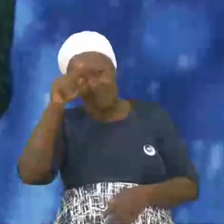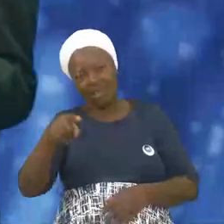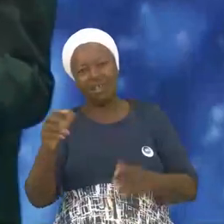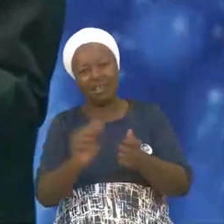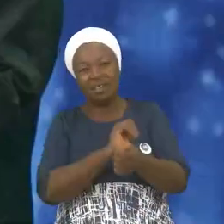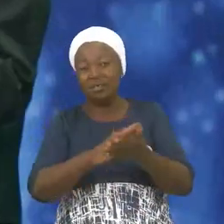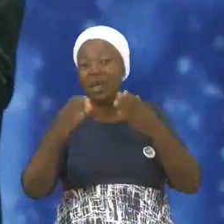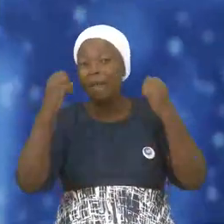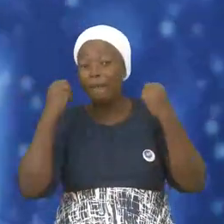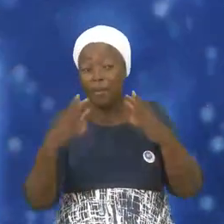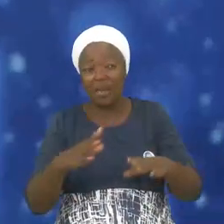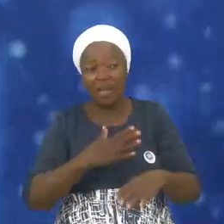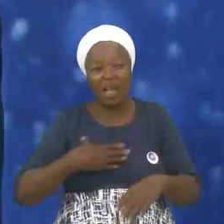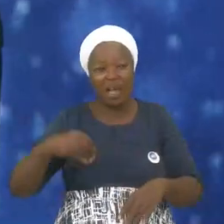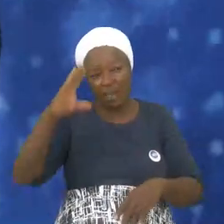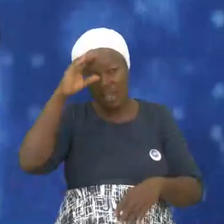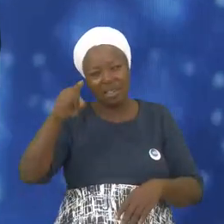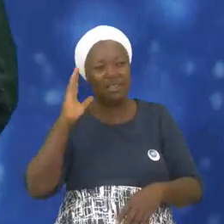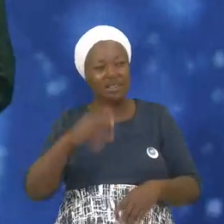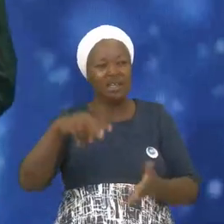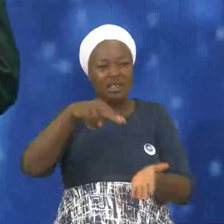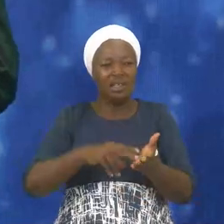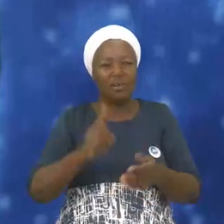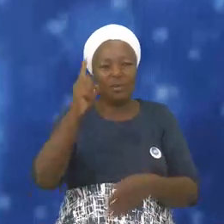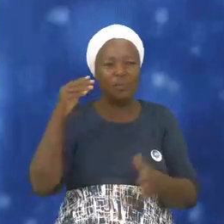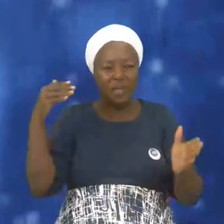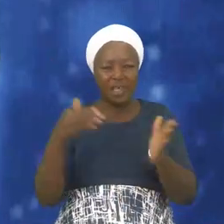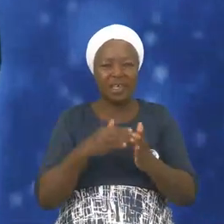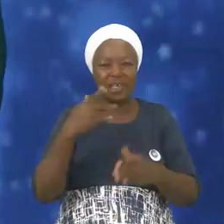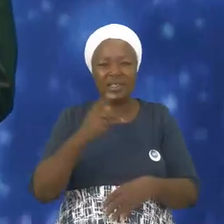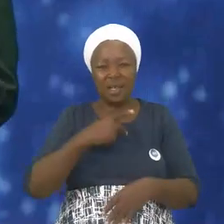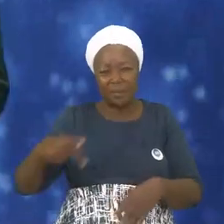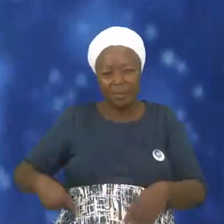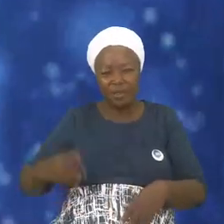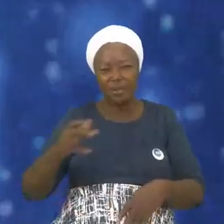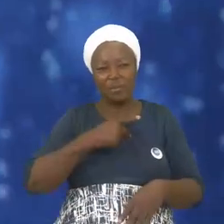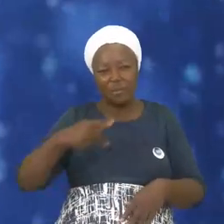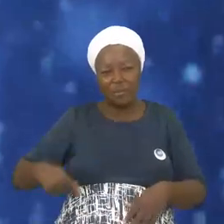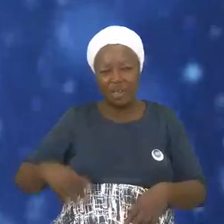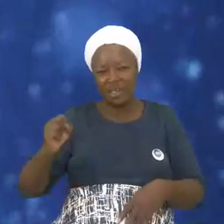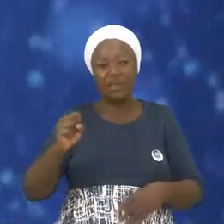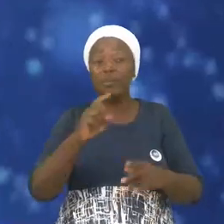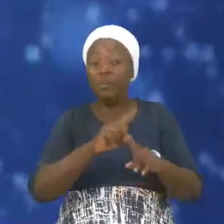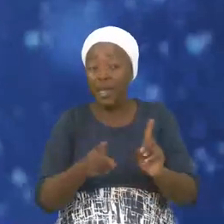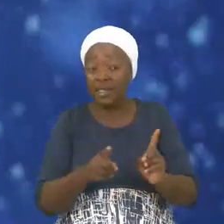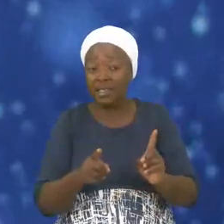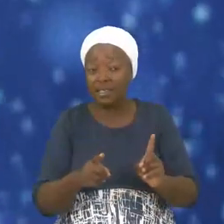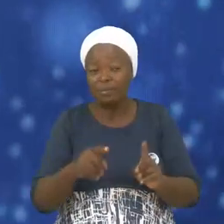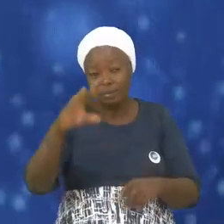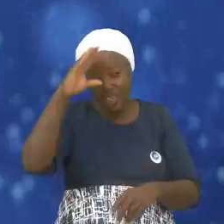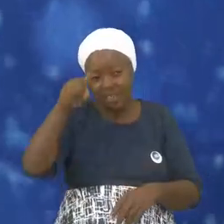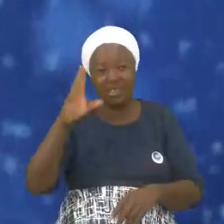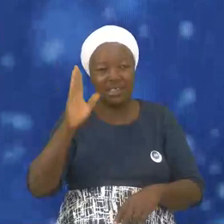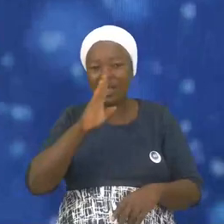La flatterie, il fera détruire plusieurs. Il se lèvera contre le chef des